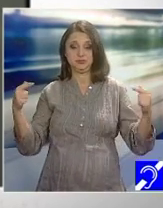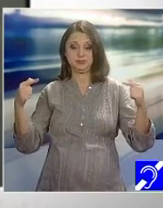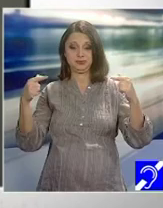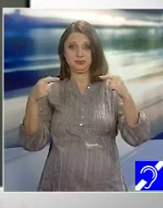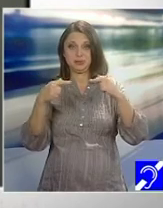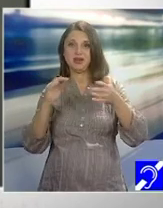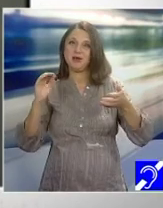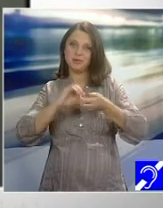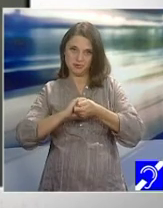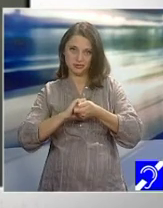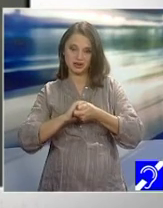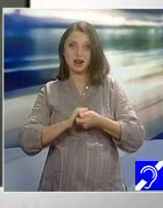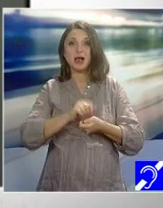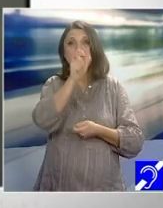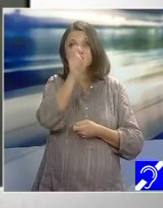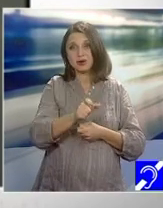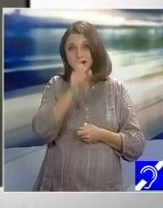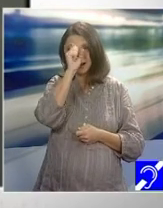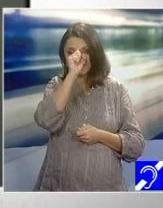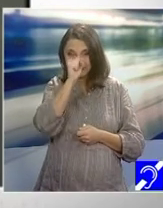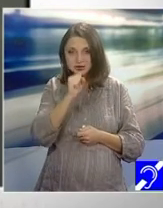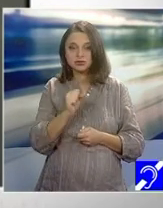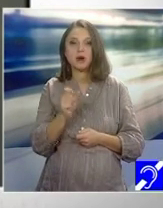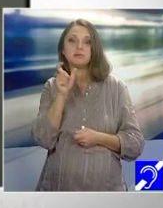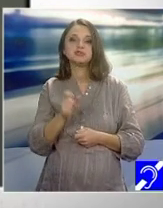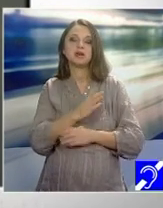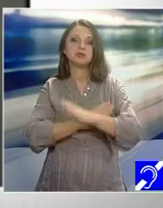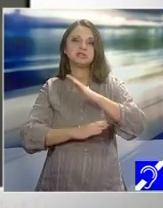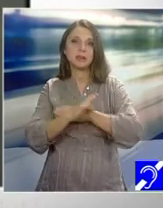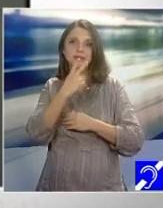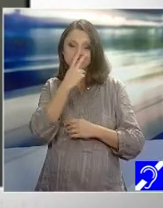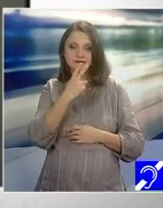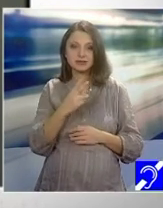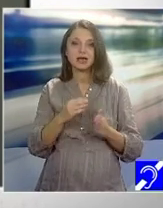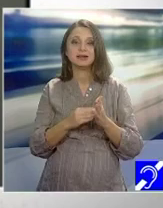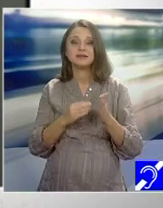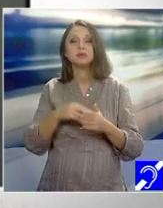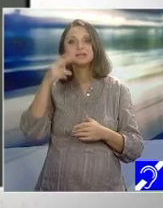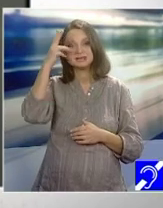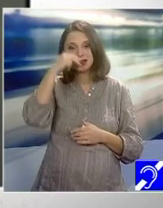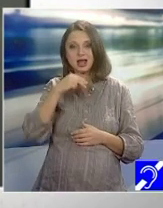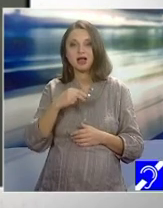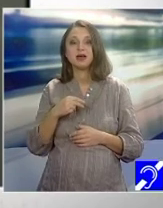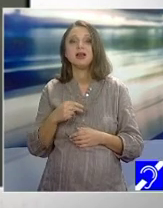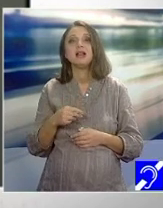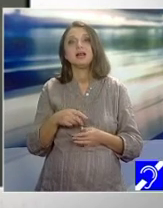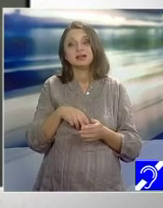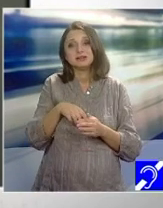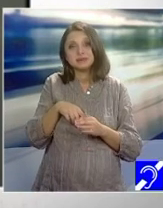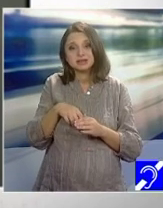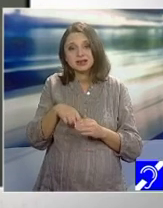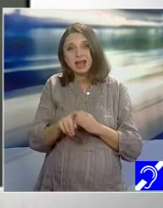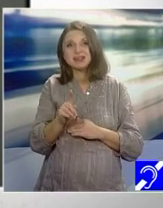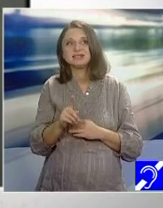primul rând, din partea nevăzătorilor și a celor cu dizabilități de vedere, care trebuie să înțeleagă că trebuie să iasă din zona lor